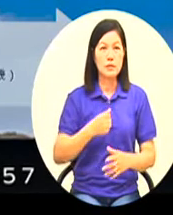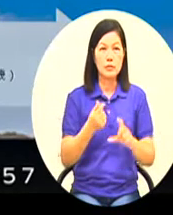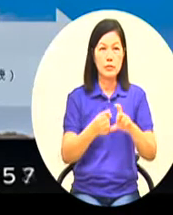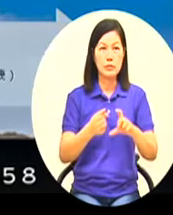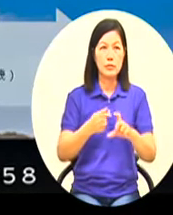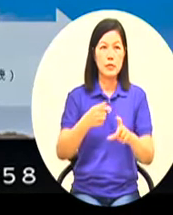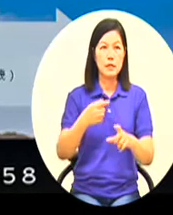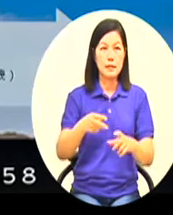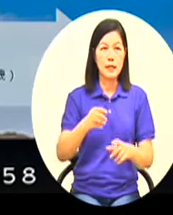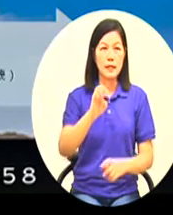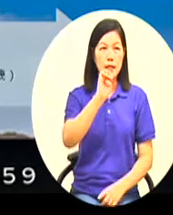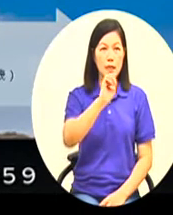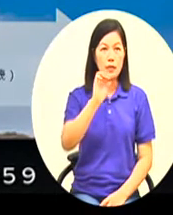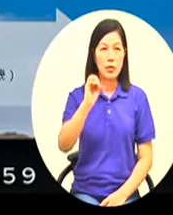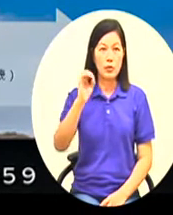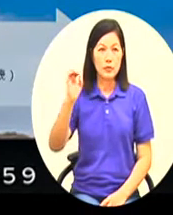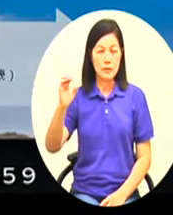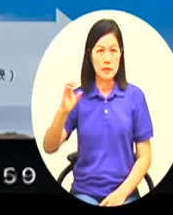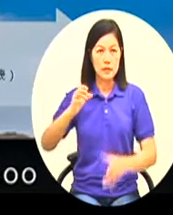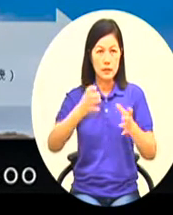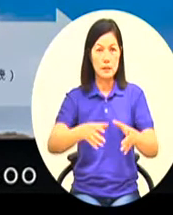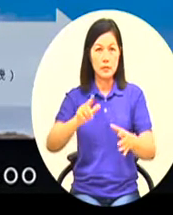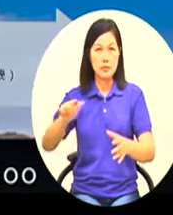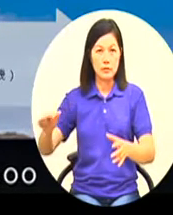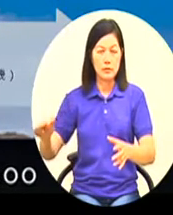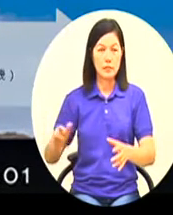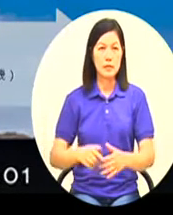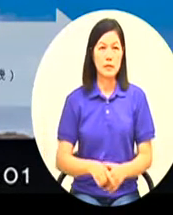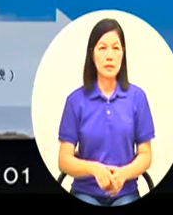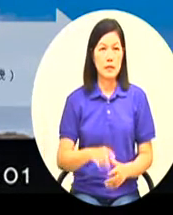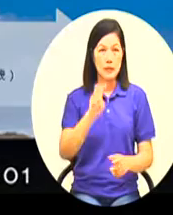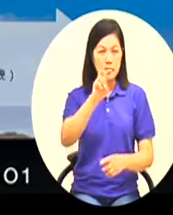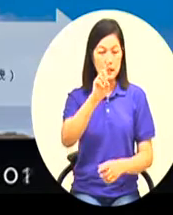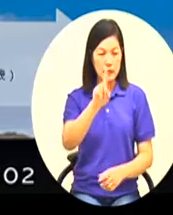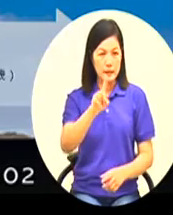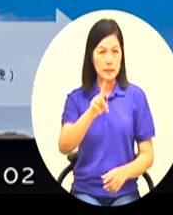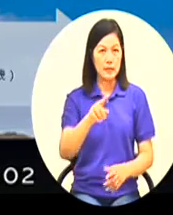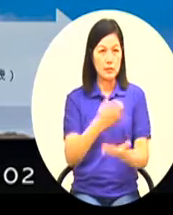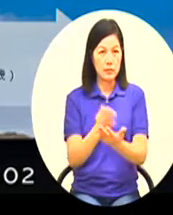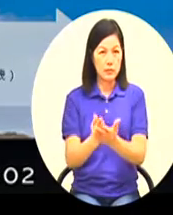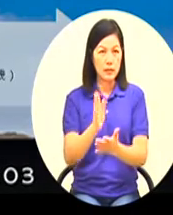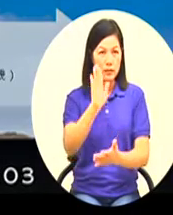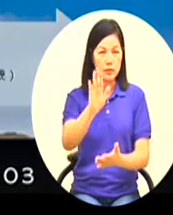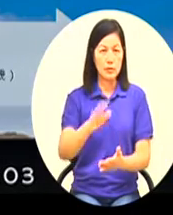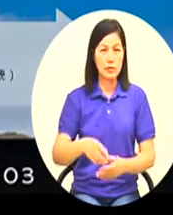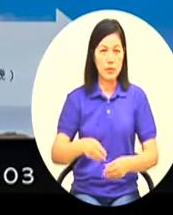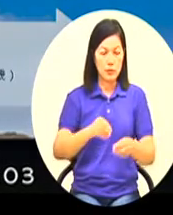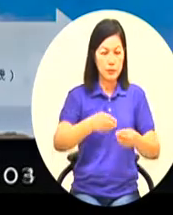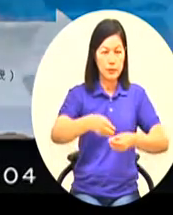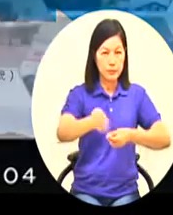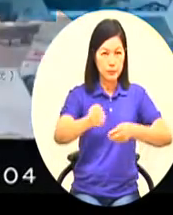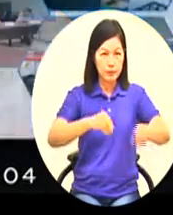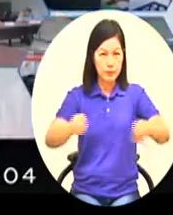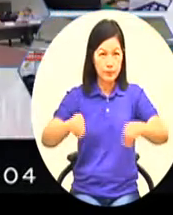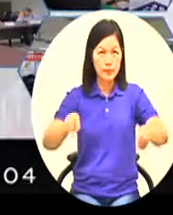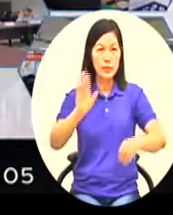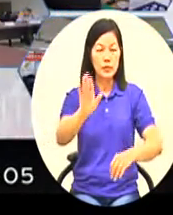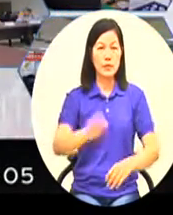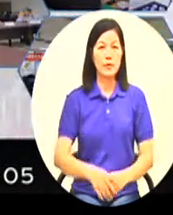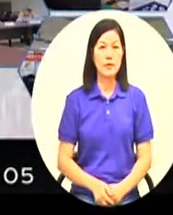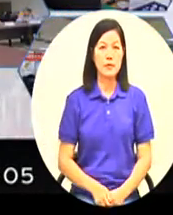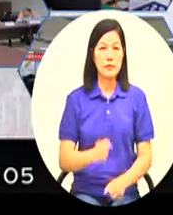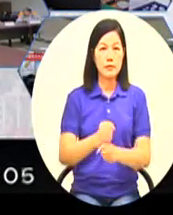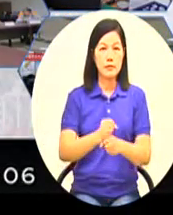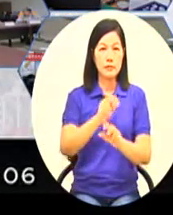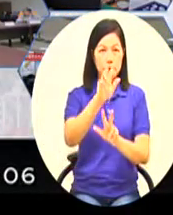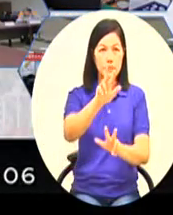设备，采购不断电系统、发电设备等21项设备，配发给各区公所，落实督导本市各